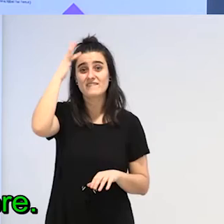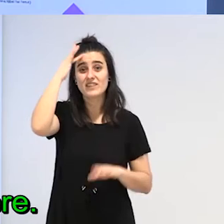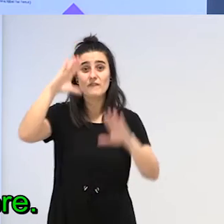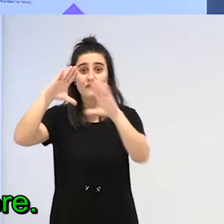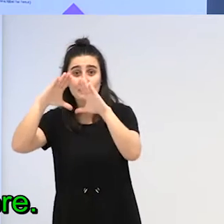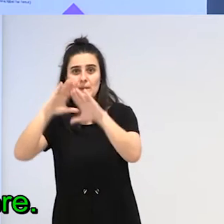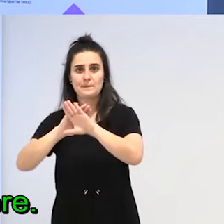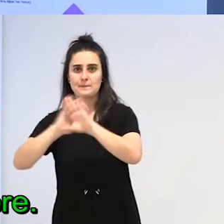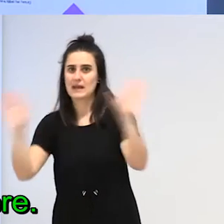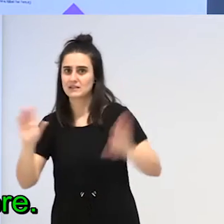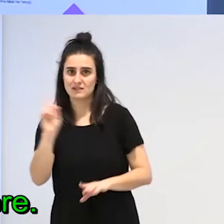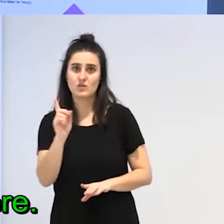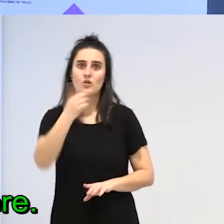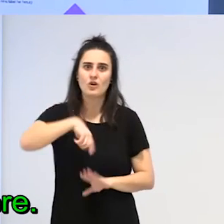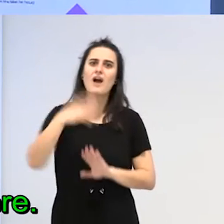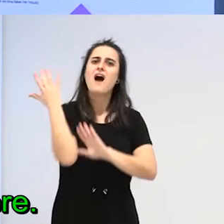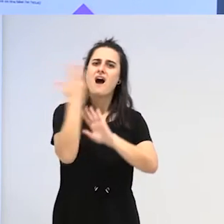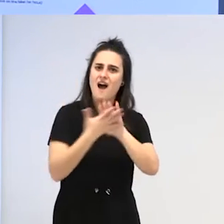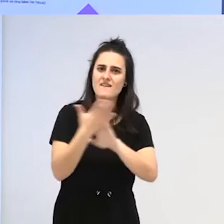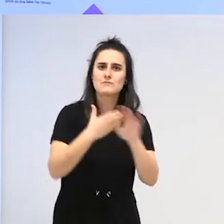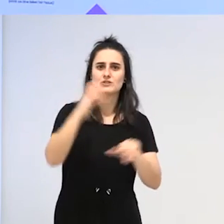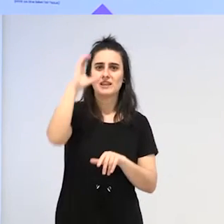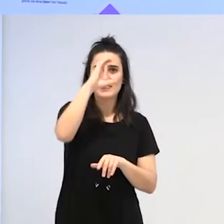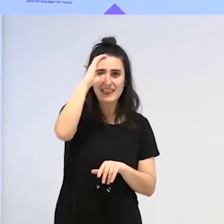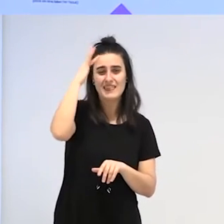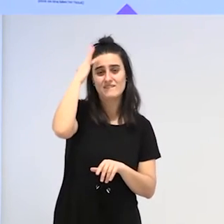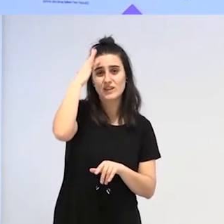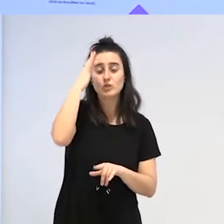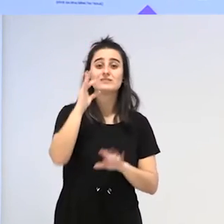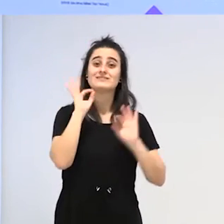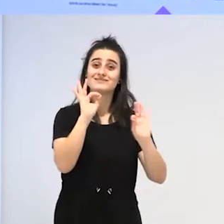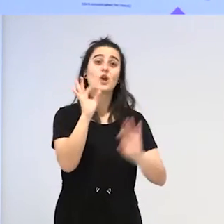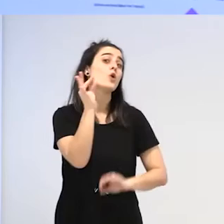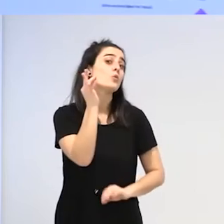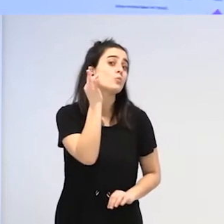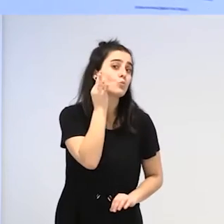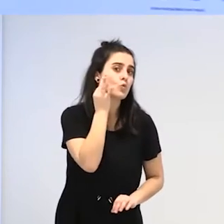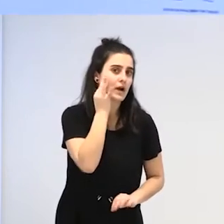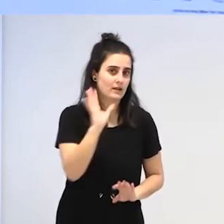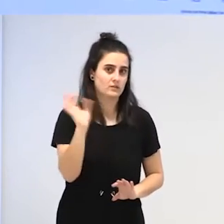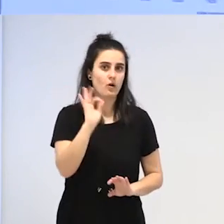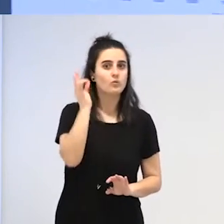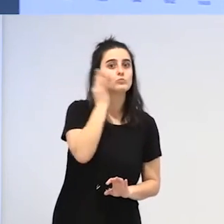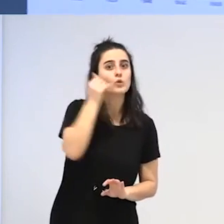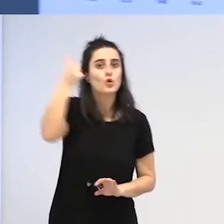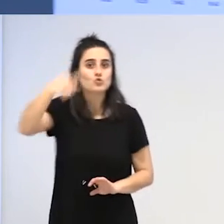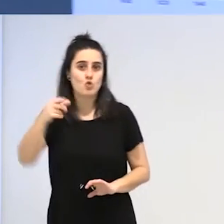eta orokorrean emakumeen zientzia fikzioaz ere, eta baita pertsona ez bitarren zientzia fikzioaz ere.